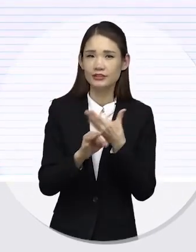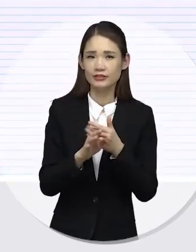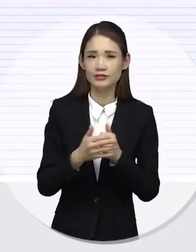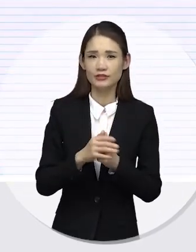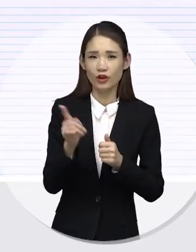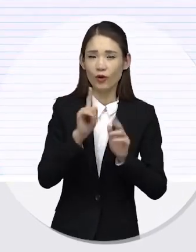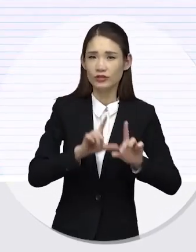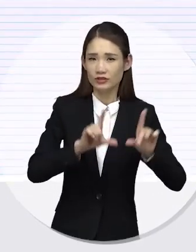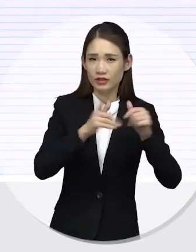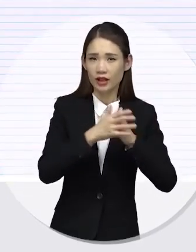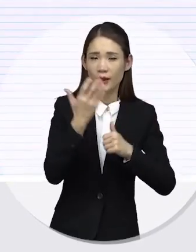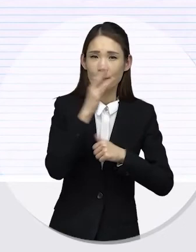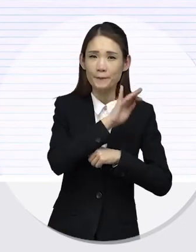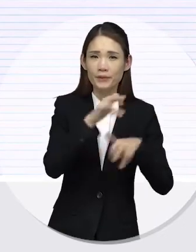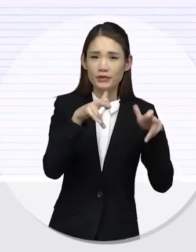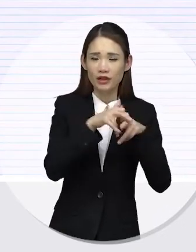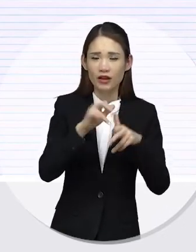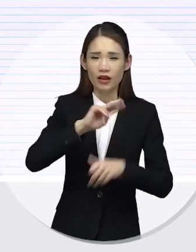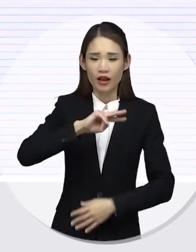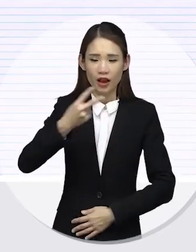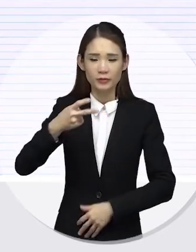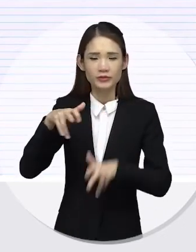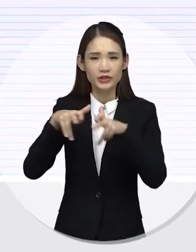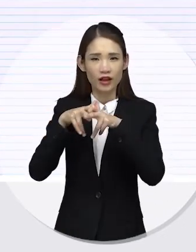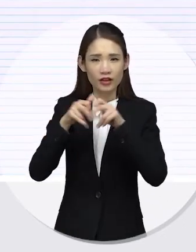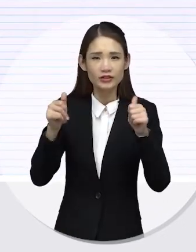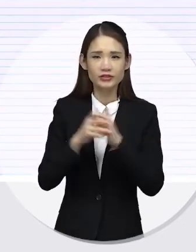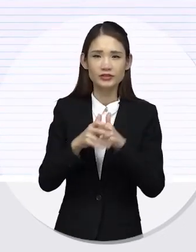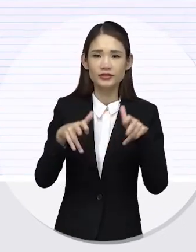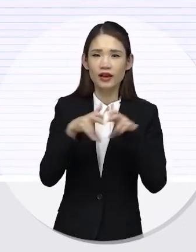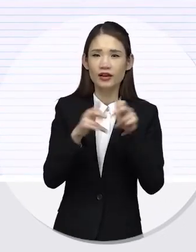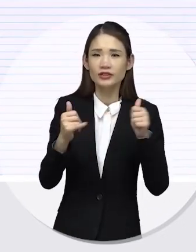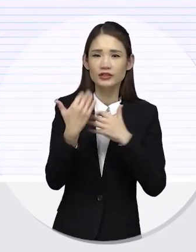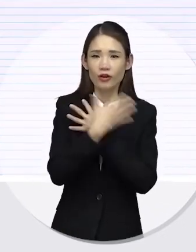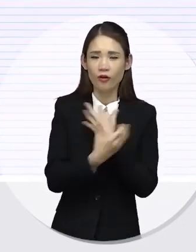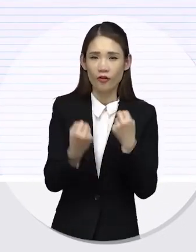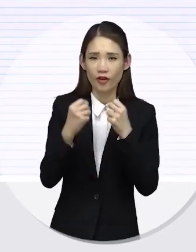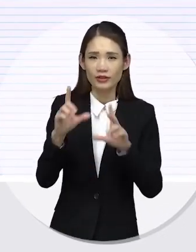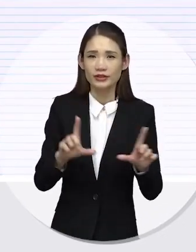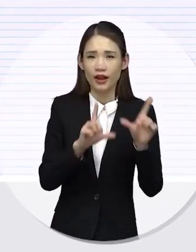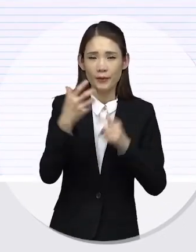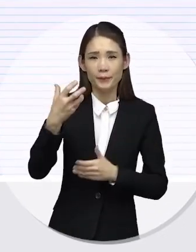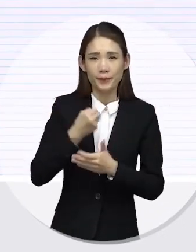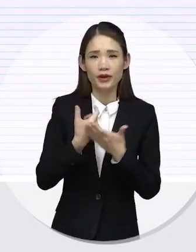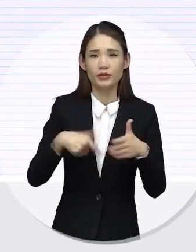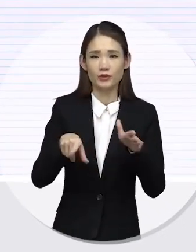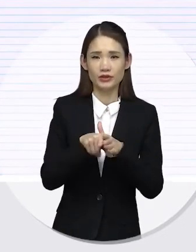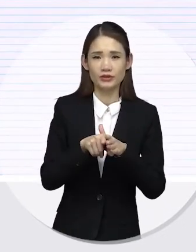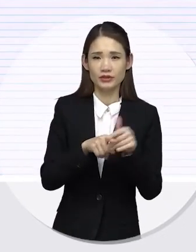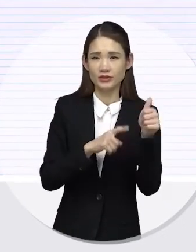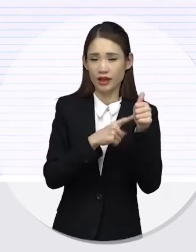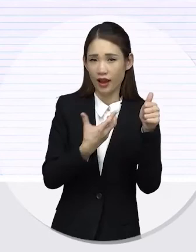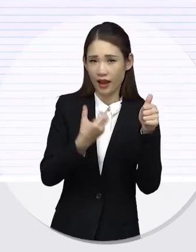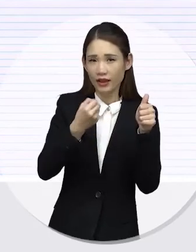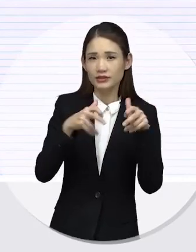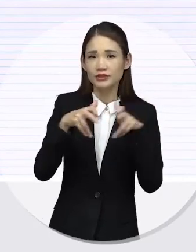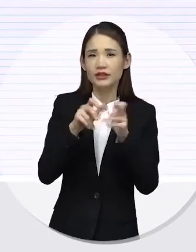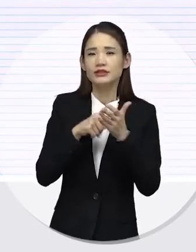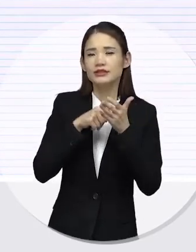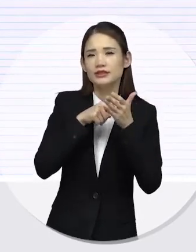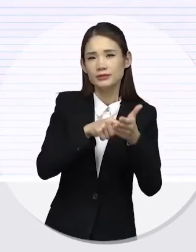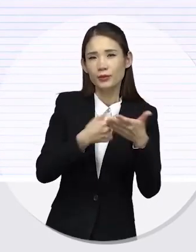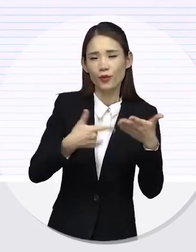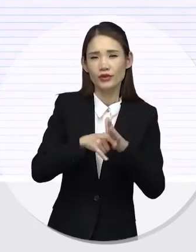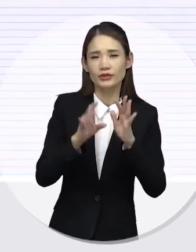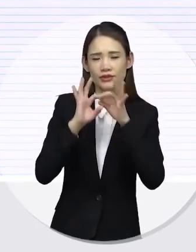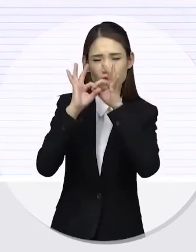들어 어느 날 비장애인에서 장애인이 된 사람이 장애인으로서 건강한 삶을 누리려면 그가 가진 장애를 극복하기